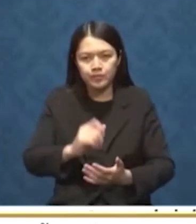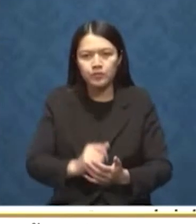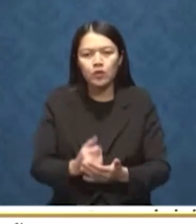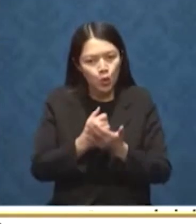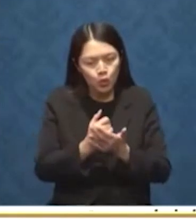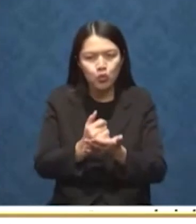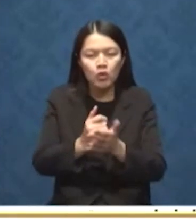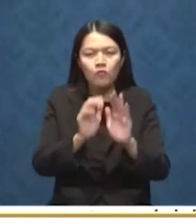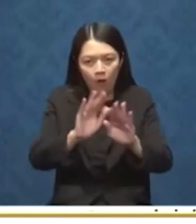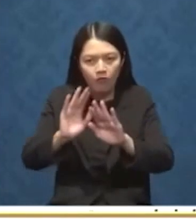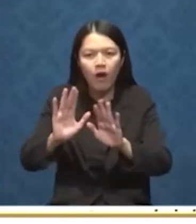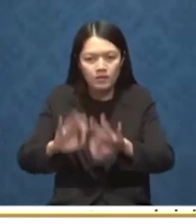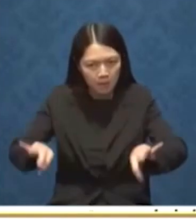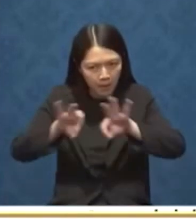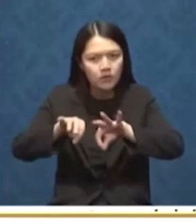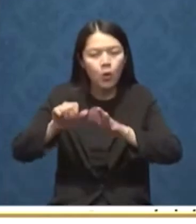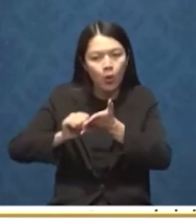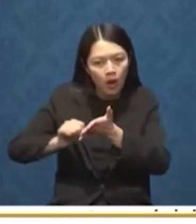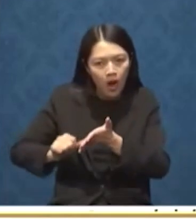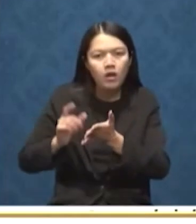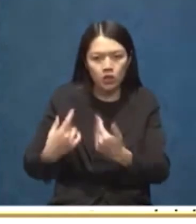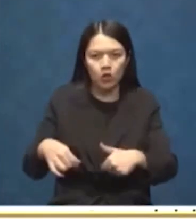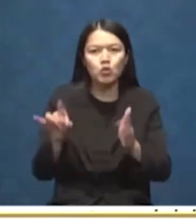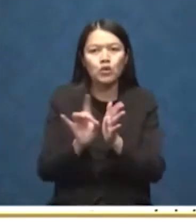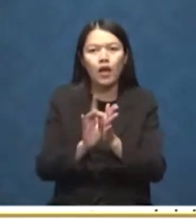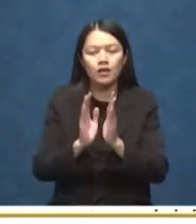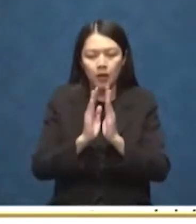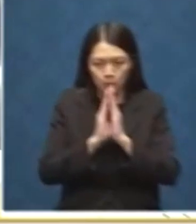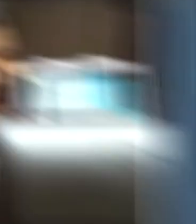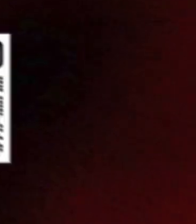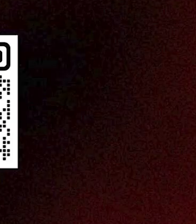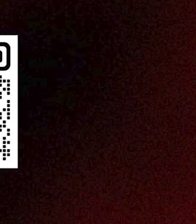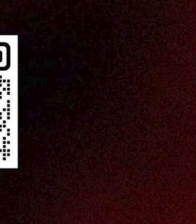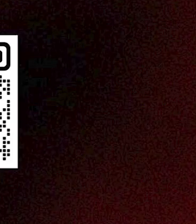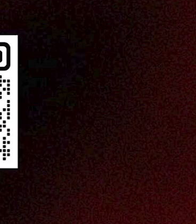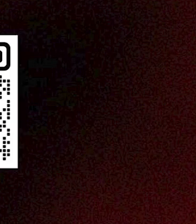ต้ชนชมแล้วต้องฝากเป็ประเด่นสำคัญ เป็นปการลสุท้ายขอปกุท่ ประทางครับ